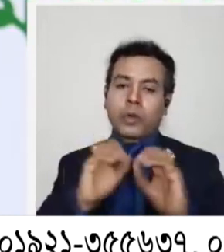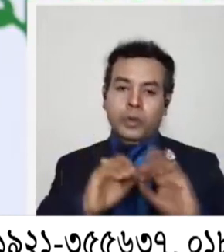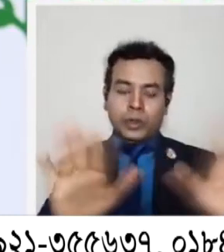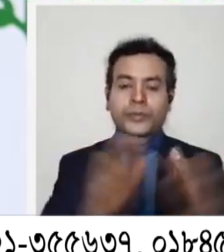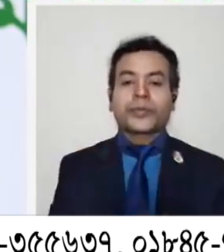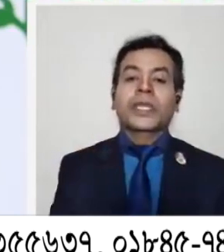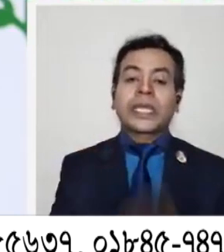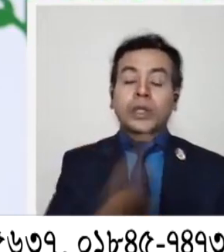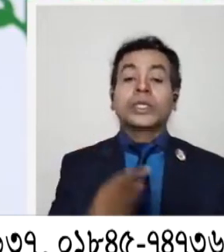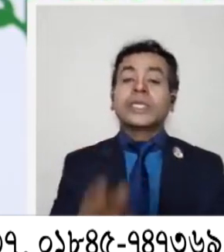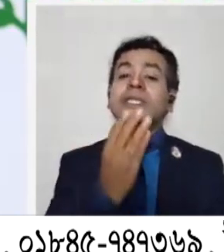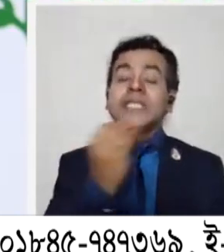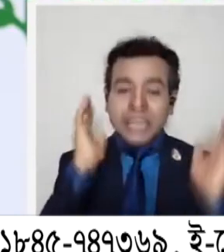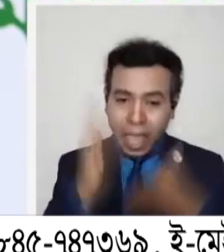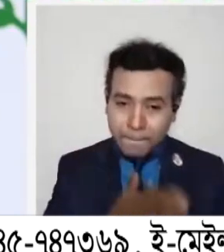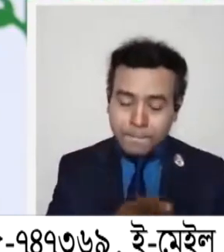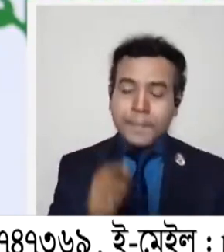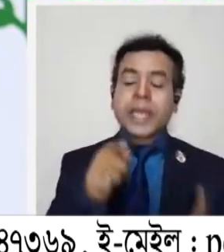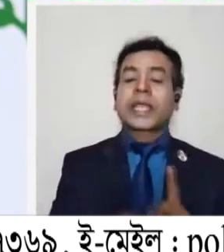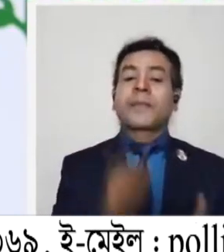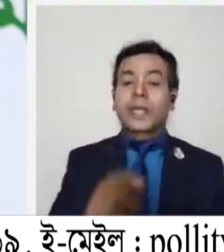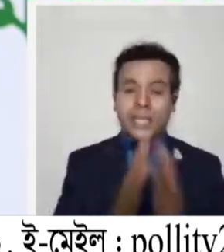64,54,533 জন ছাড়িয়েছে এছাড়া এতে মারা গেছে